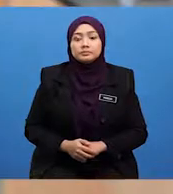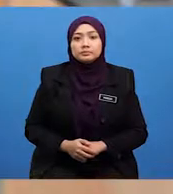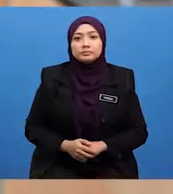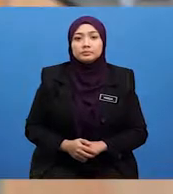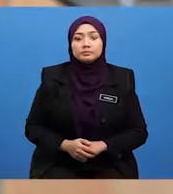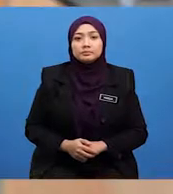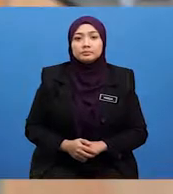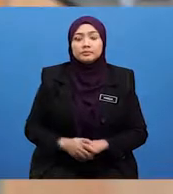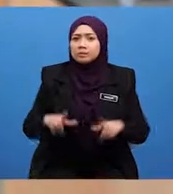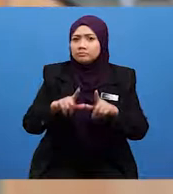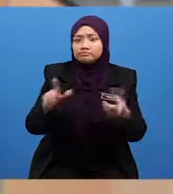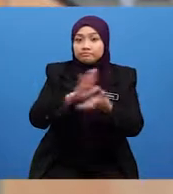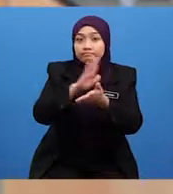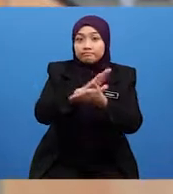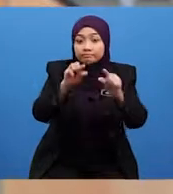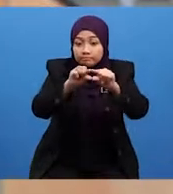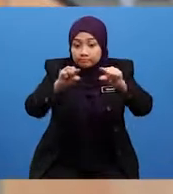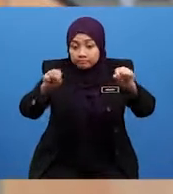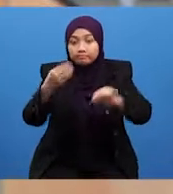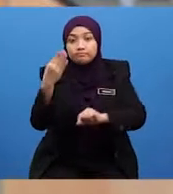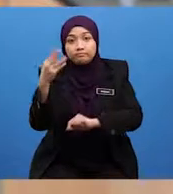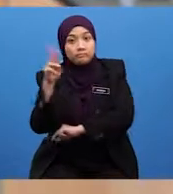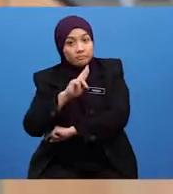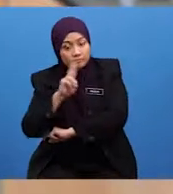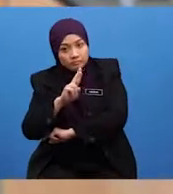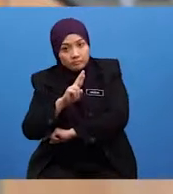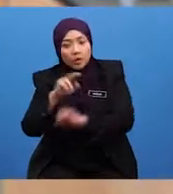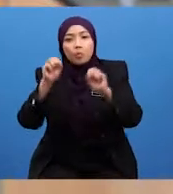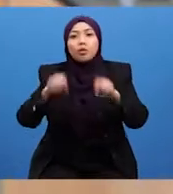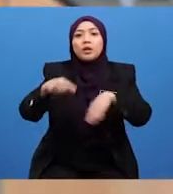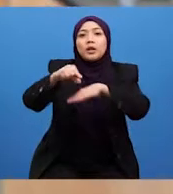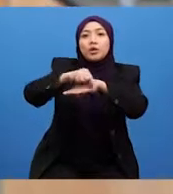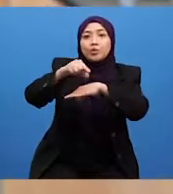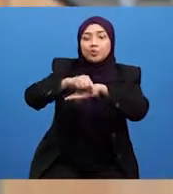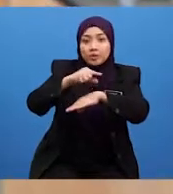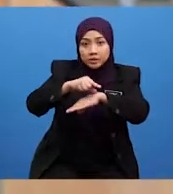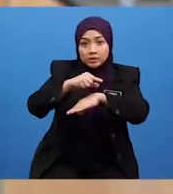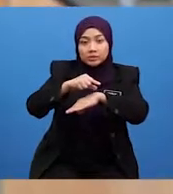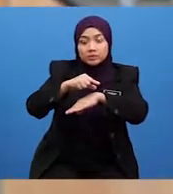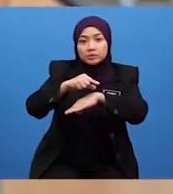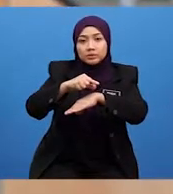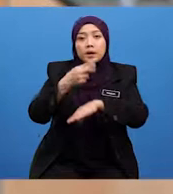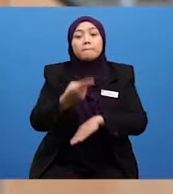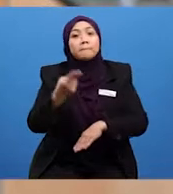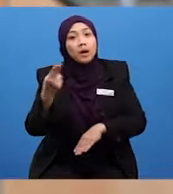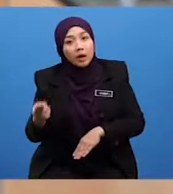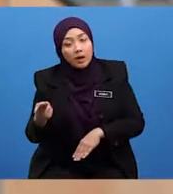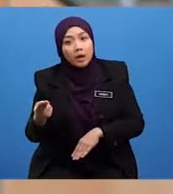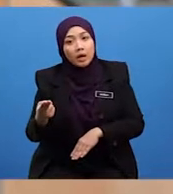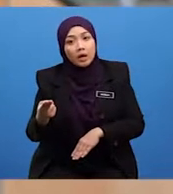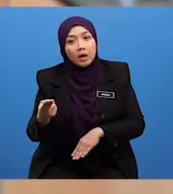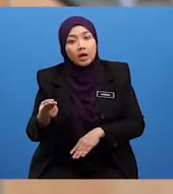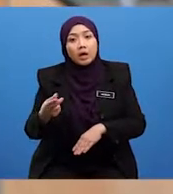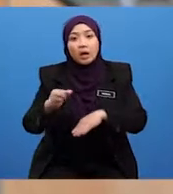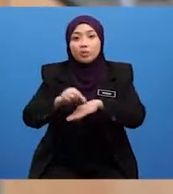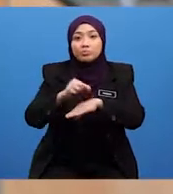Selain kertas litmus, kita juga boleh menguji sifat sesuatu bahan melalui